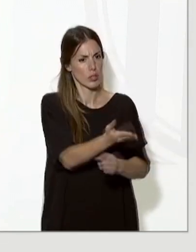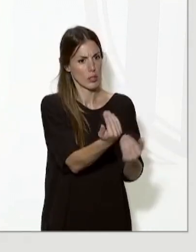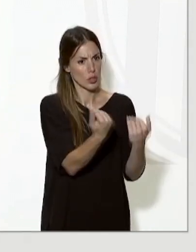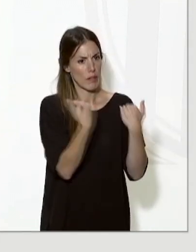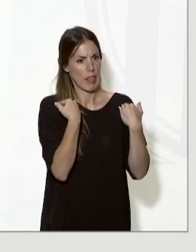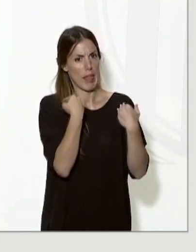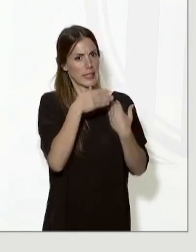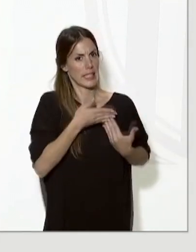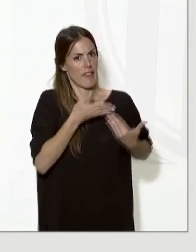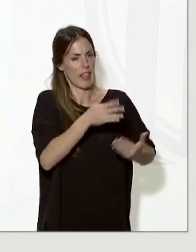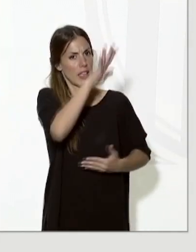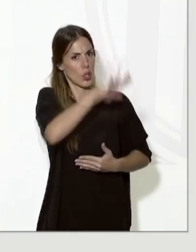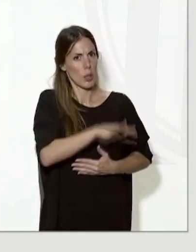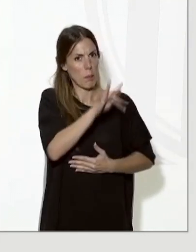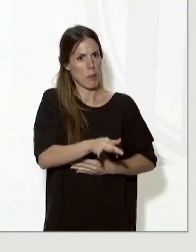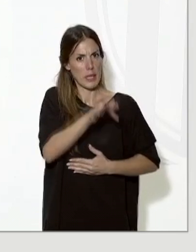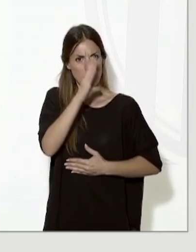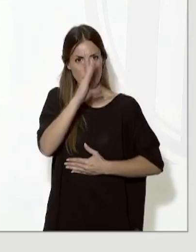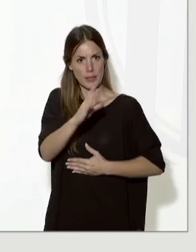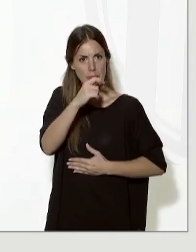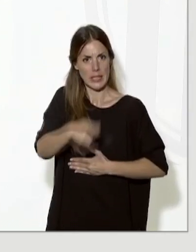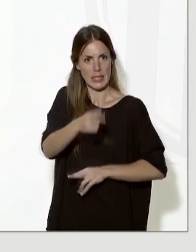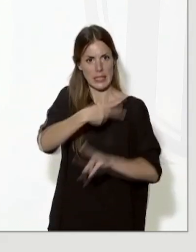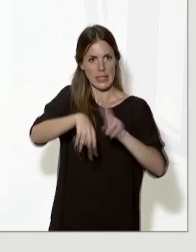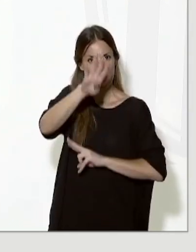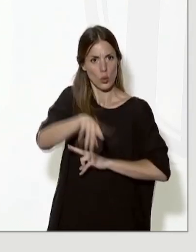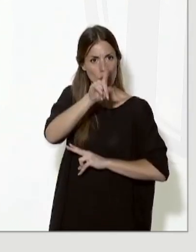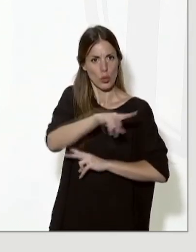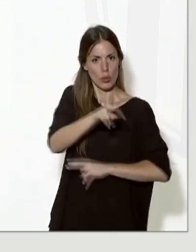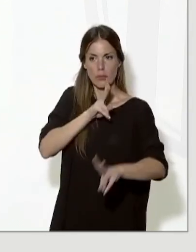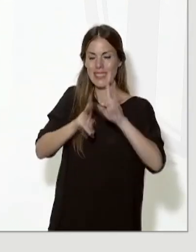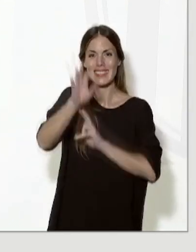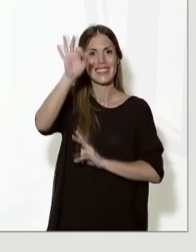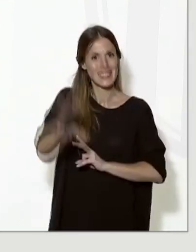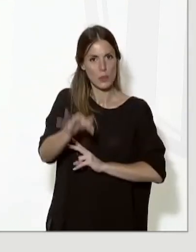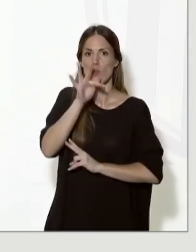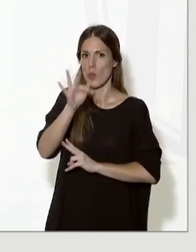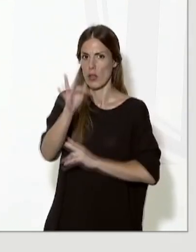Al servei de Catalunya i amb lleialtat al president de la Generalitat de Catalunya? Sí, ho prometo.